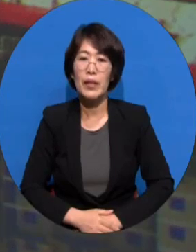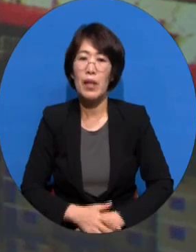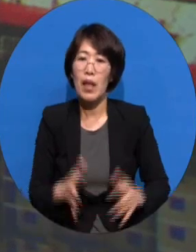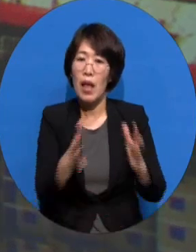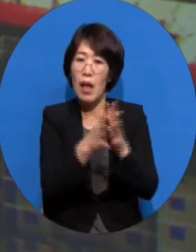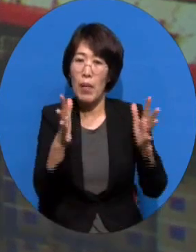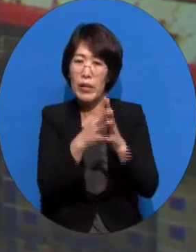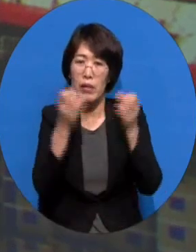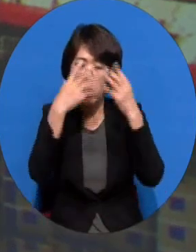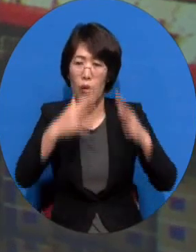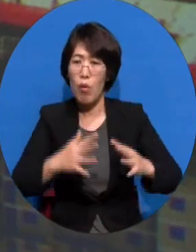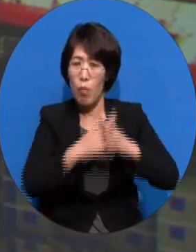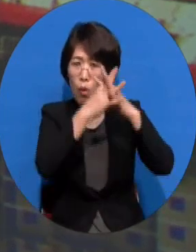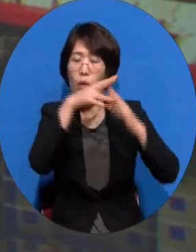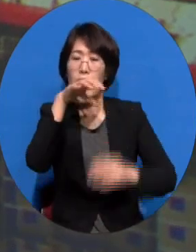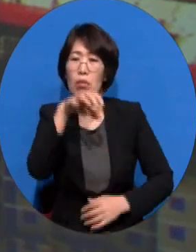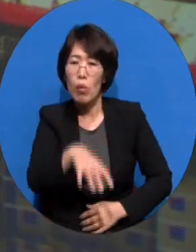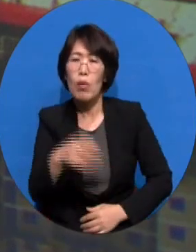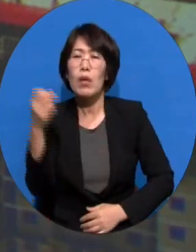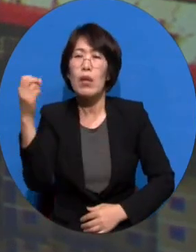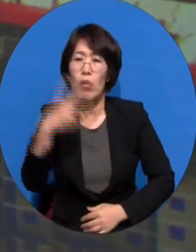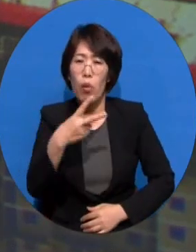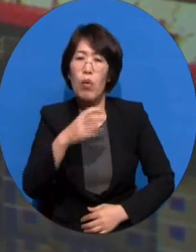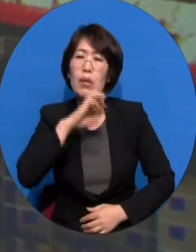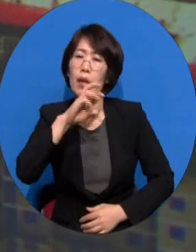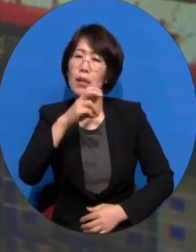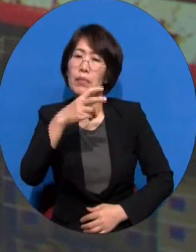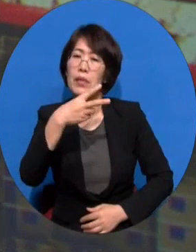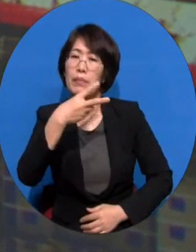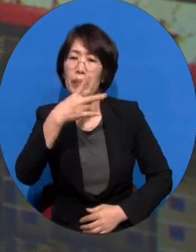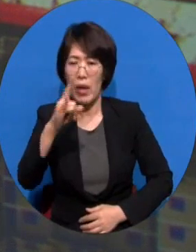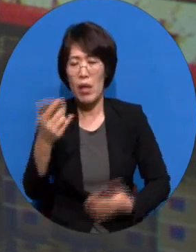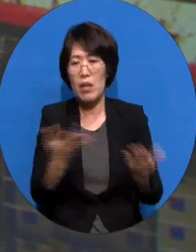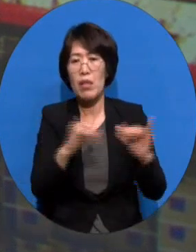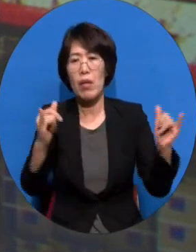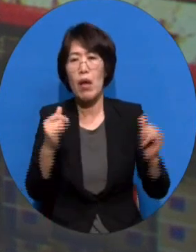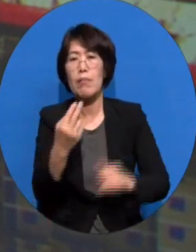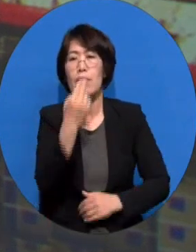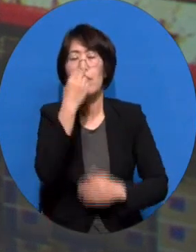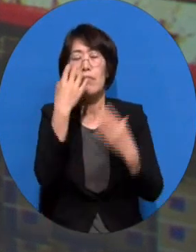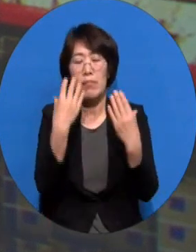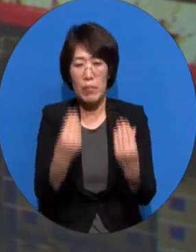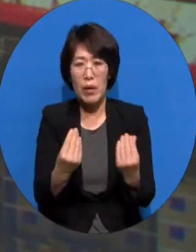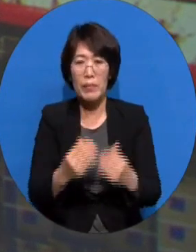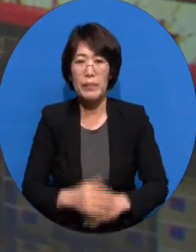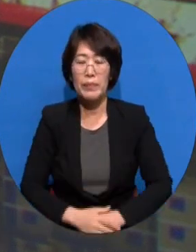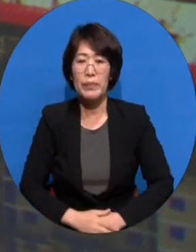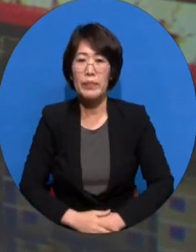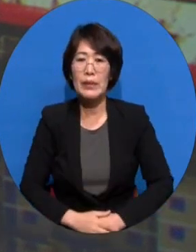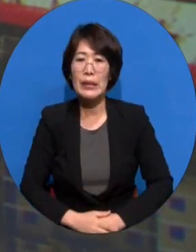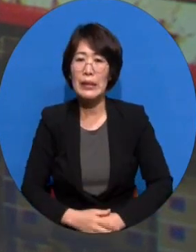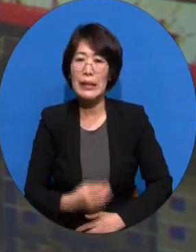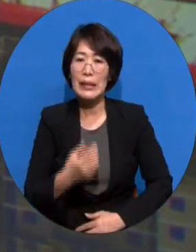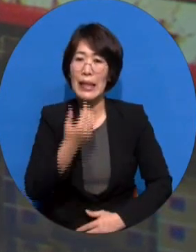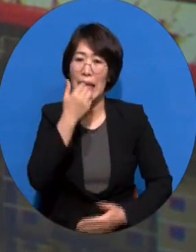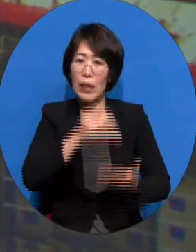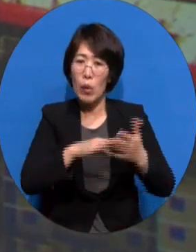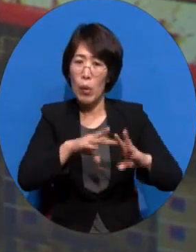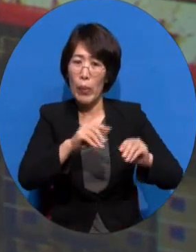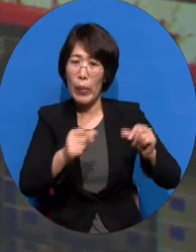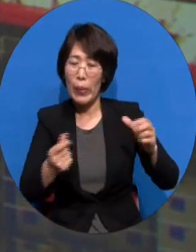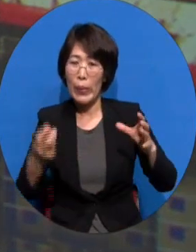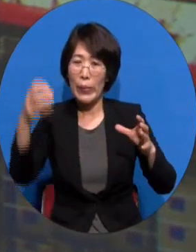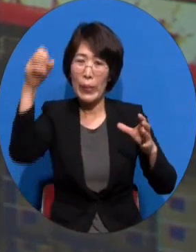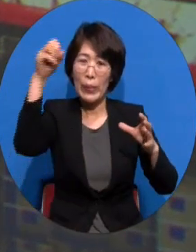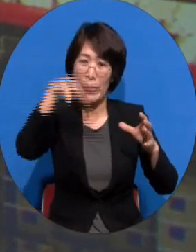아파트 신축 공사 현장에서 또다시 30대 노동자가 목숨을 잃었습니다. 콘크리트 타설 작업을